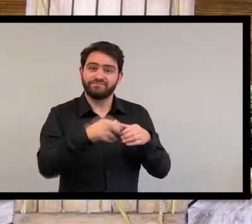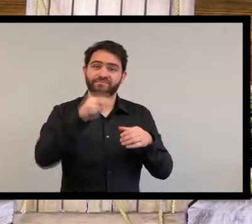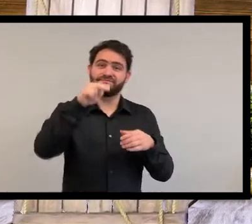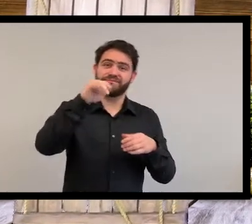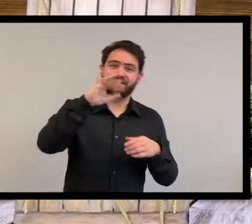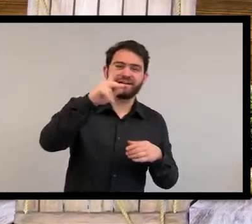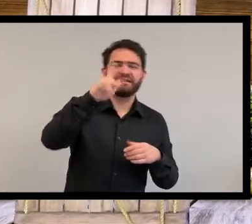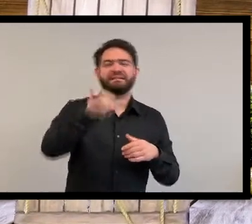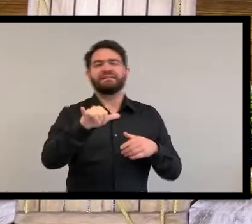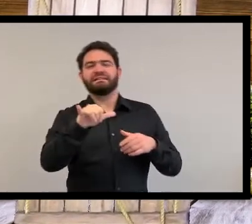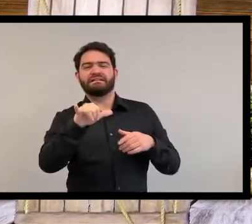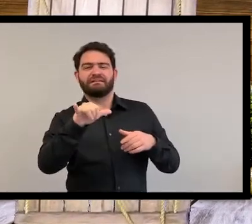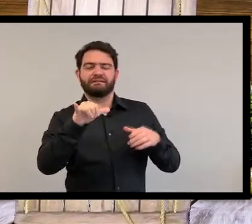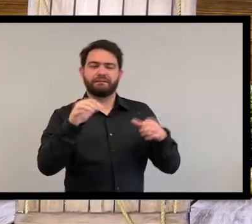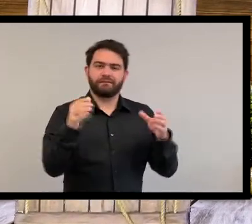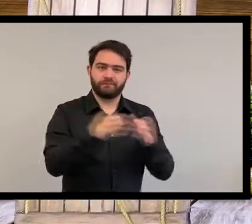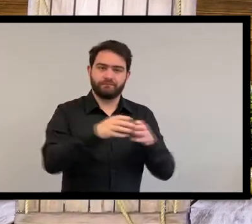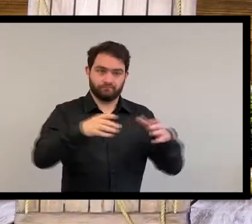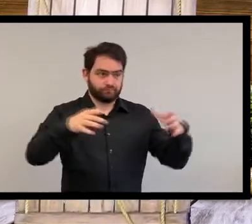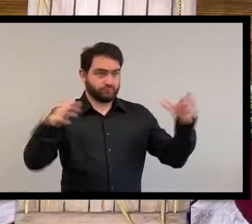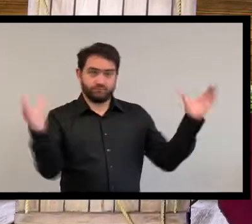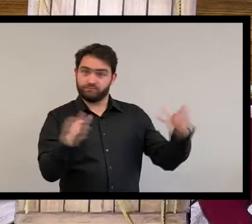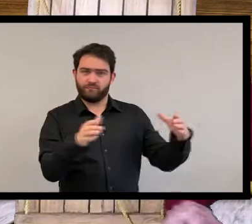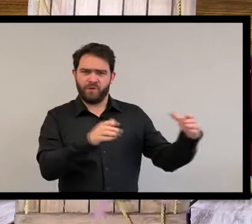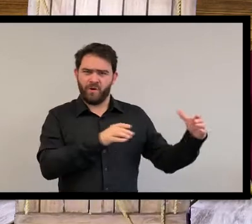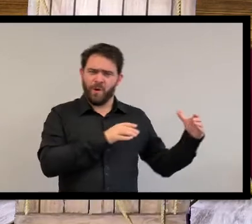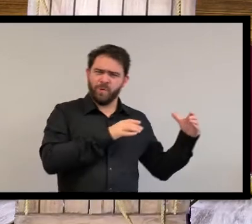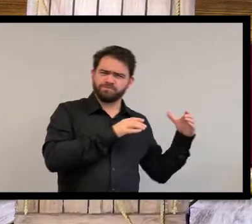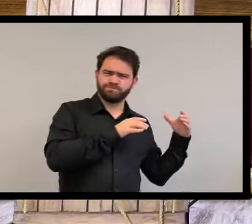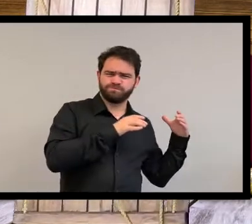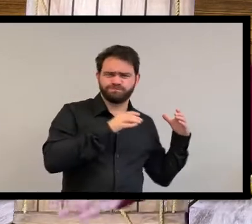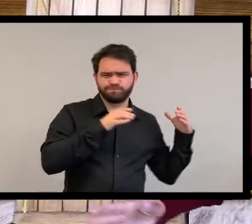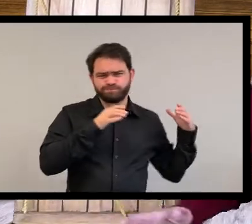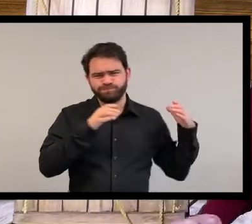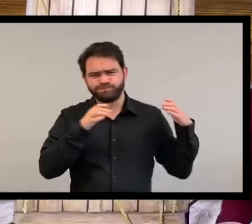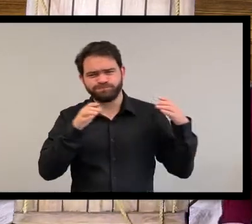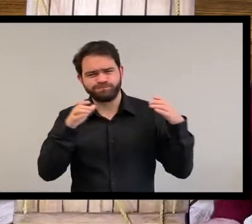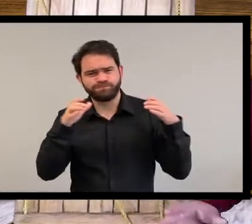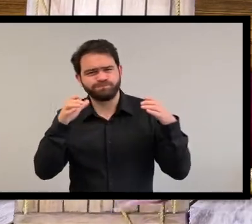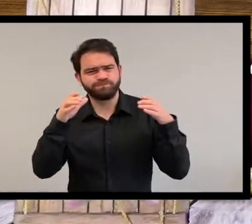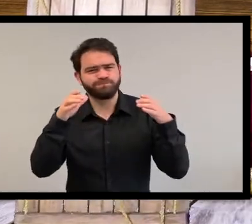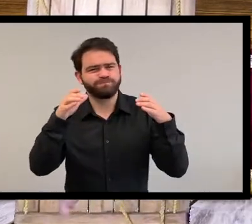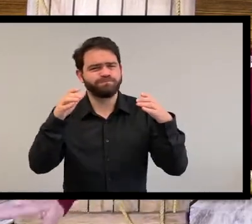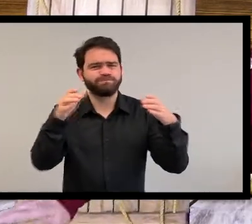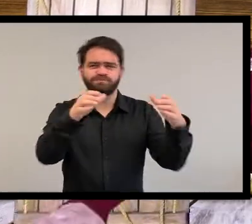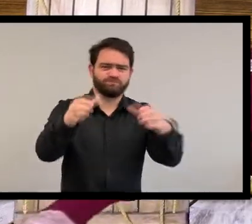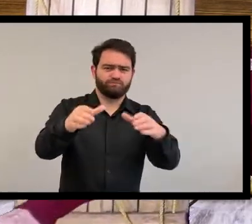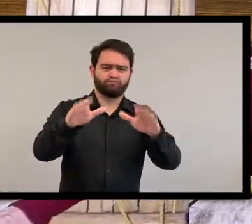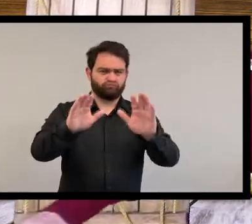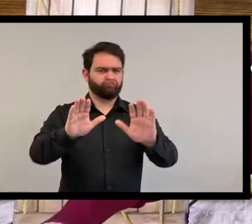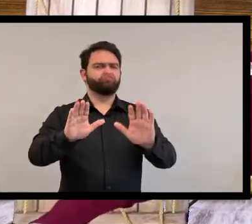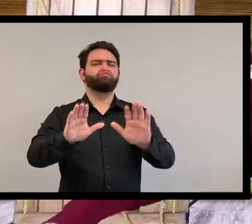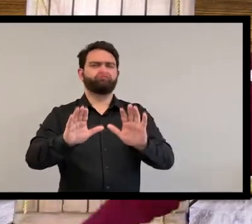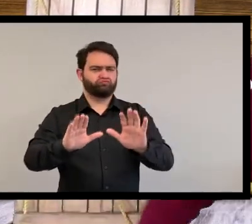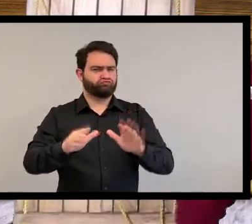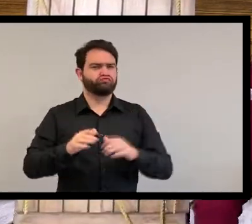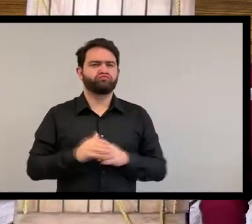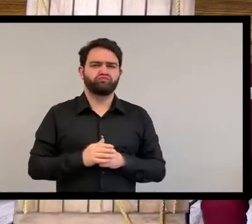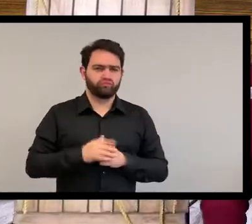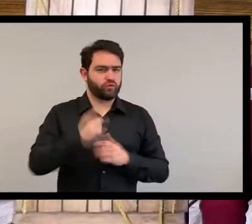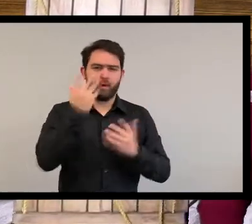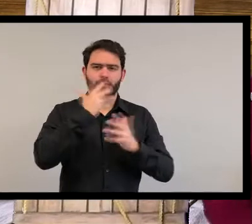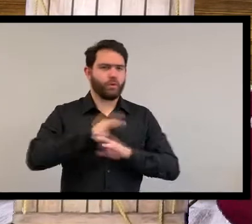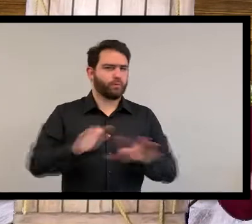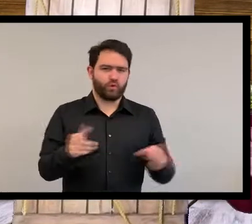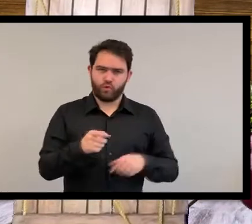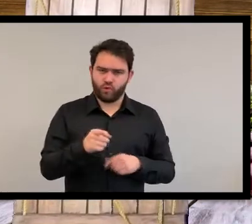Ricky, à la sortie des classes, furent entourés par toute la bande de petits Canadiens français qui vivaient au bas de la